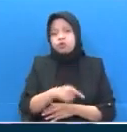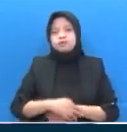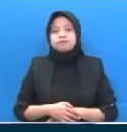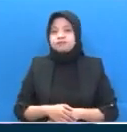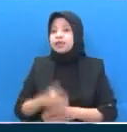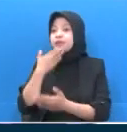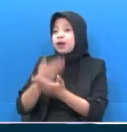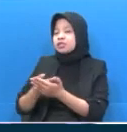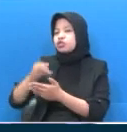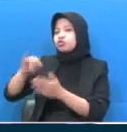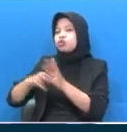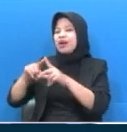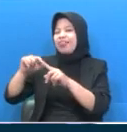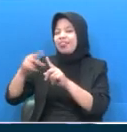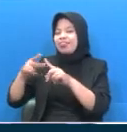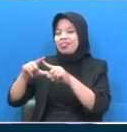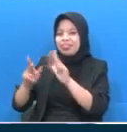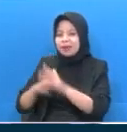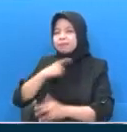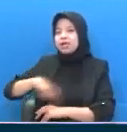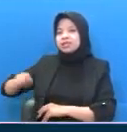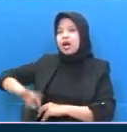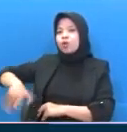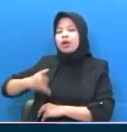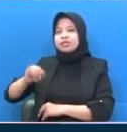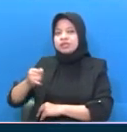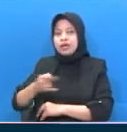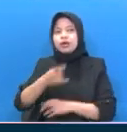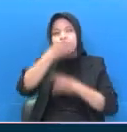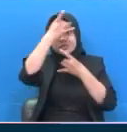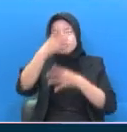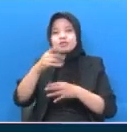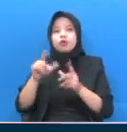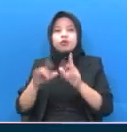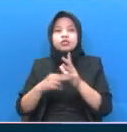Mas Jonathan Baskoro, pengacara keluarga Brigadir Yosua dan juga pakar pidana Universitas Jenderal